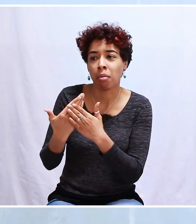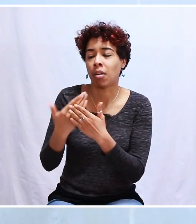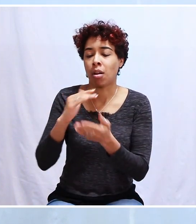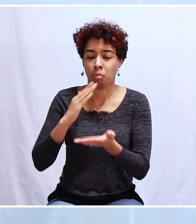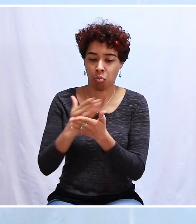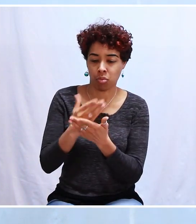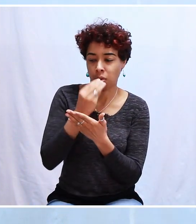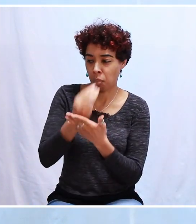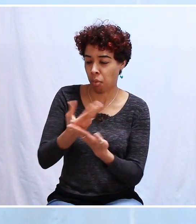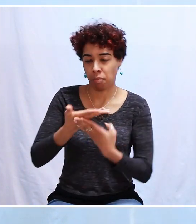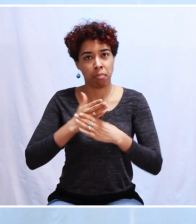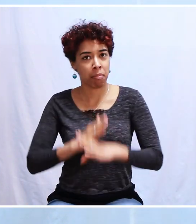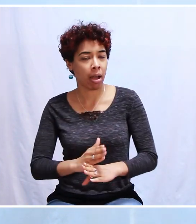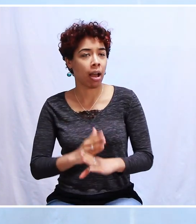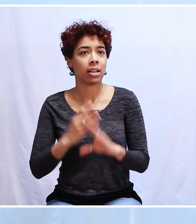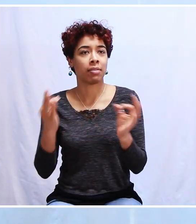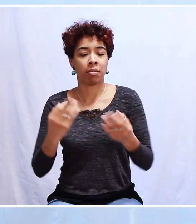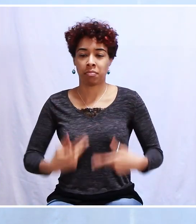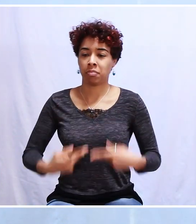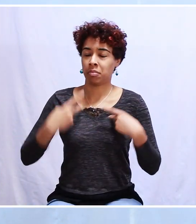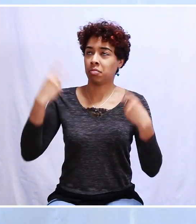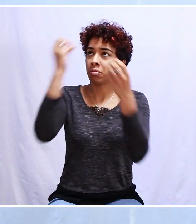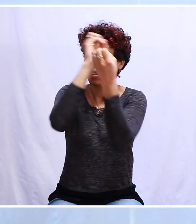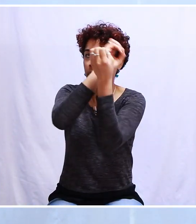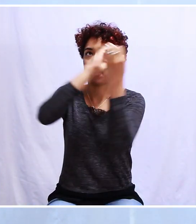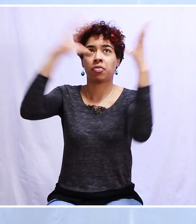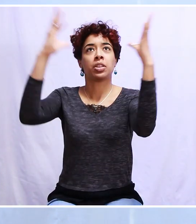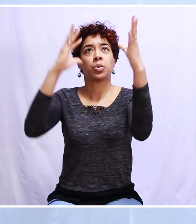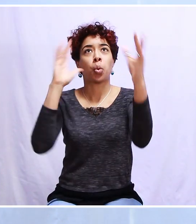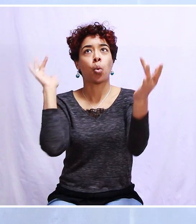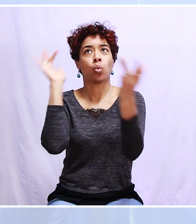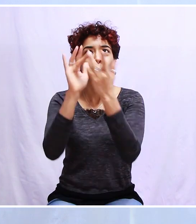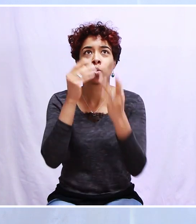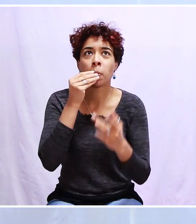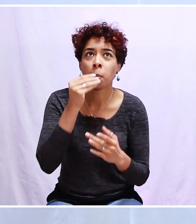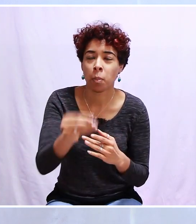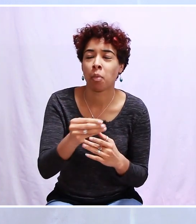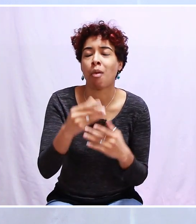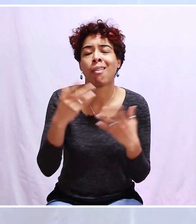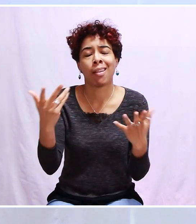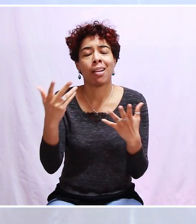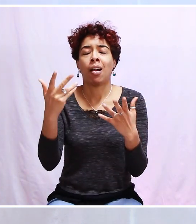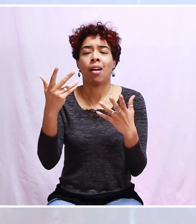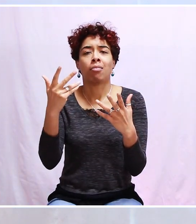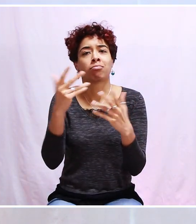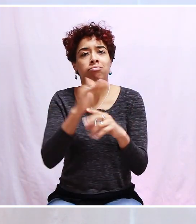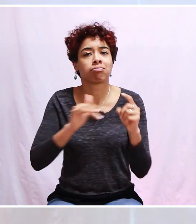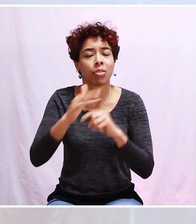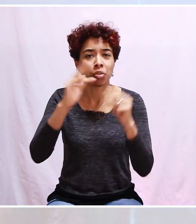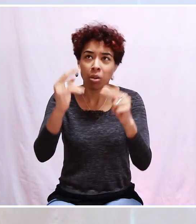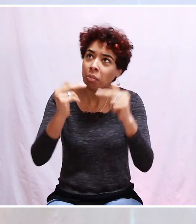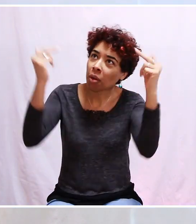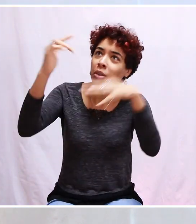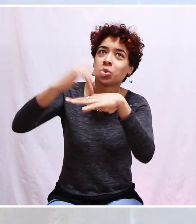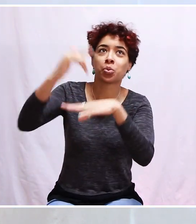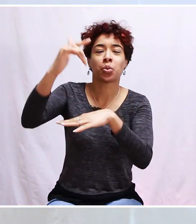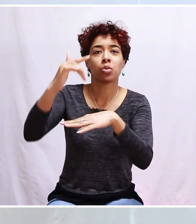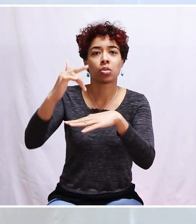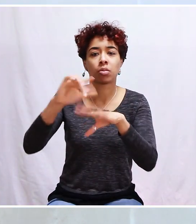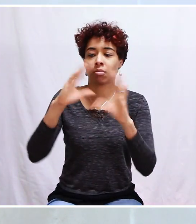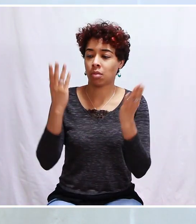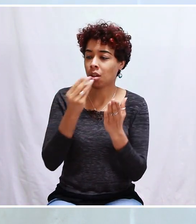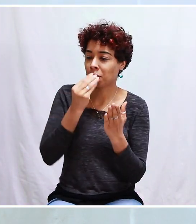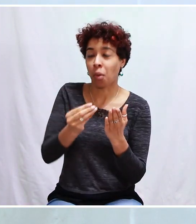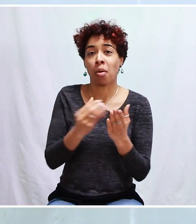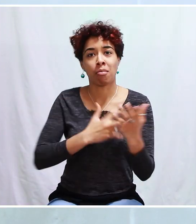projets, qu'on est entré pleinement dans notre vision, qu'on a atteint un niveau social élevé, que là on est dans la prospérité et que tout va bien